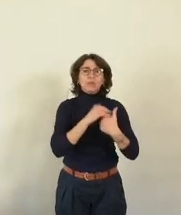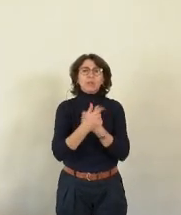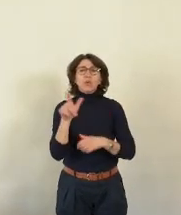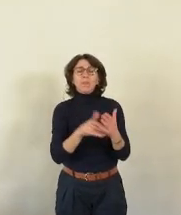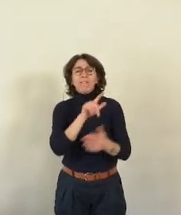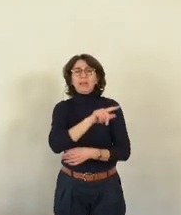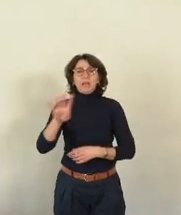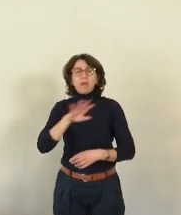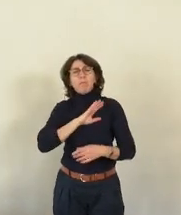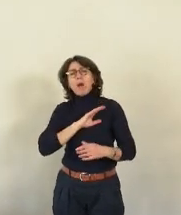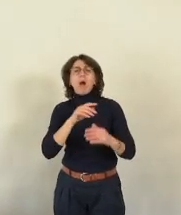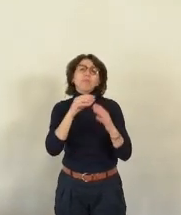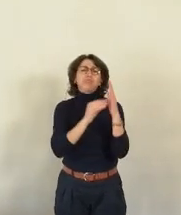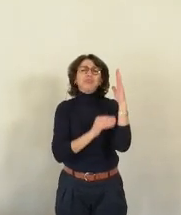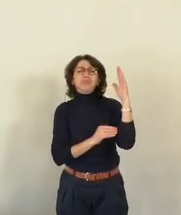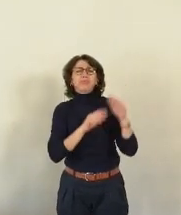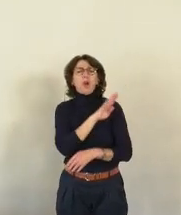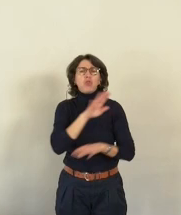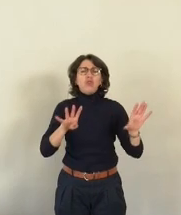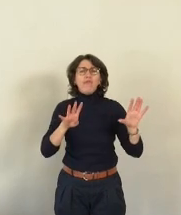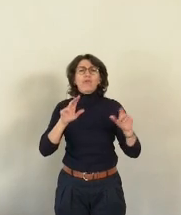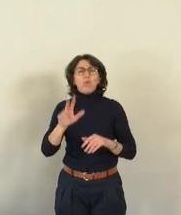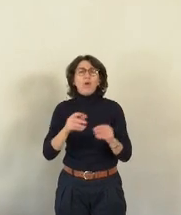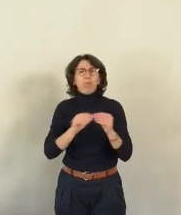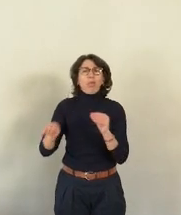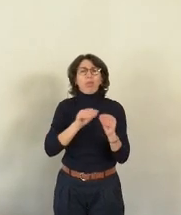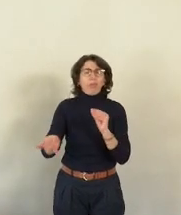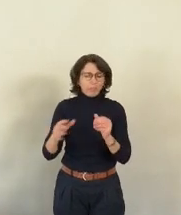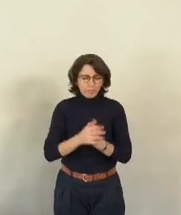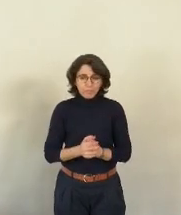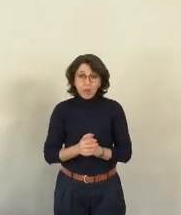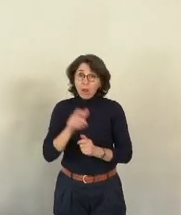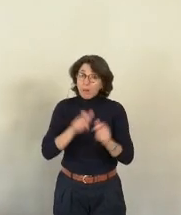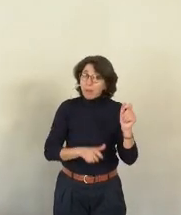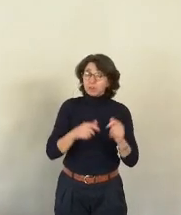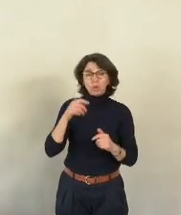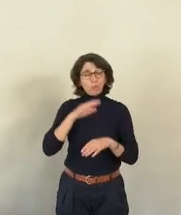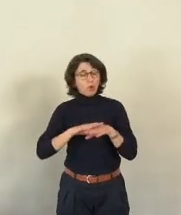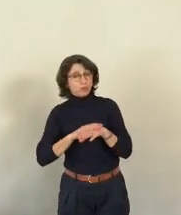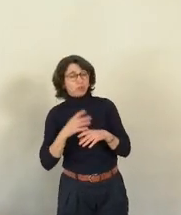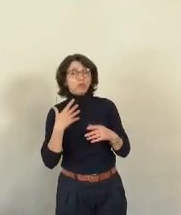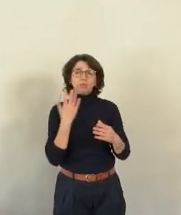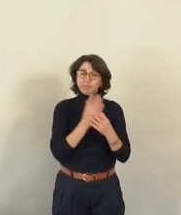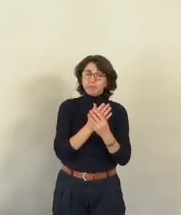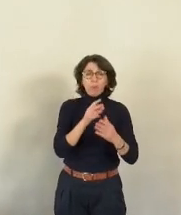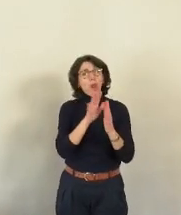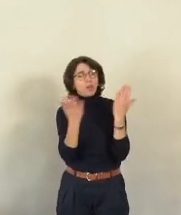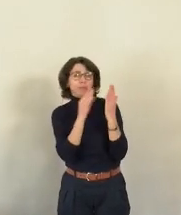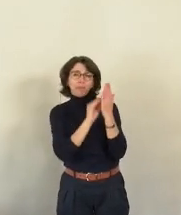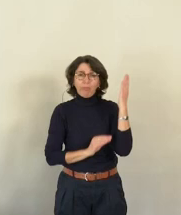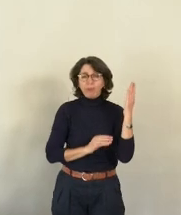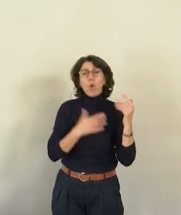de 493 certaines personnes politiques préfacent des livres sur le sujet d'autres rédigent des rapports et sans